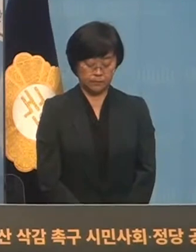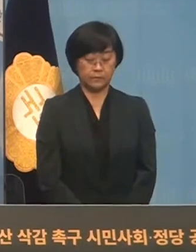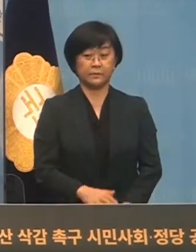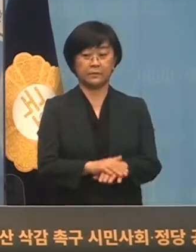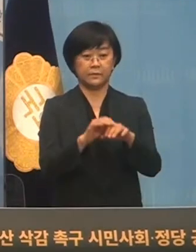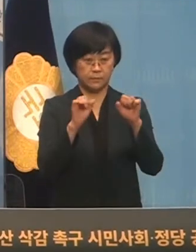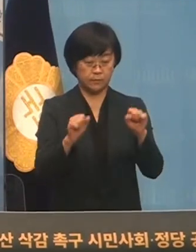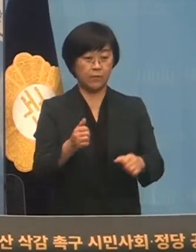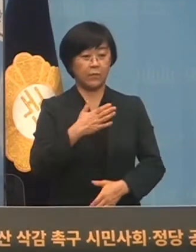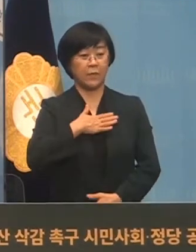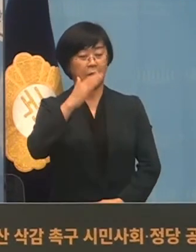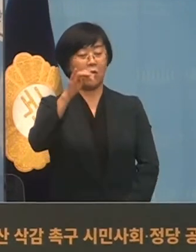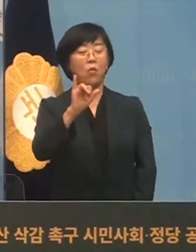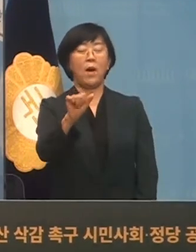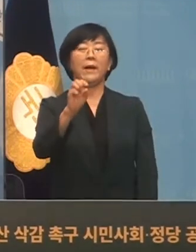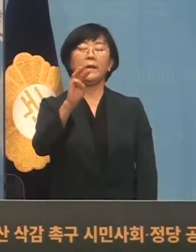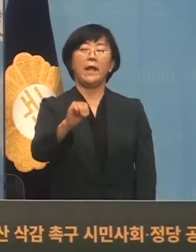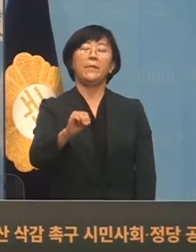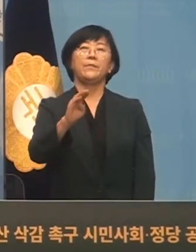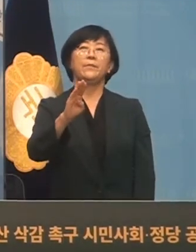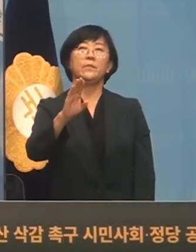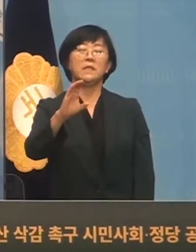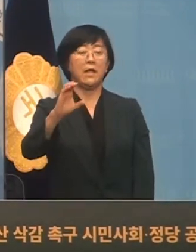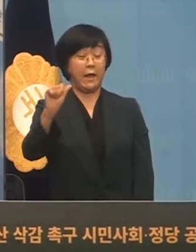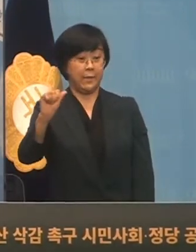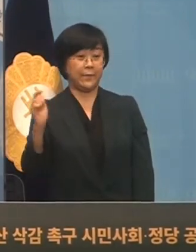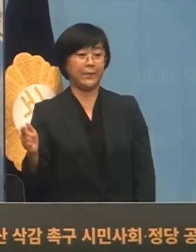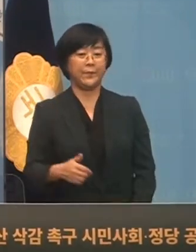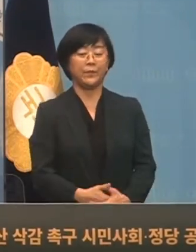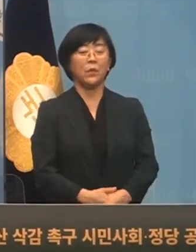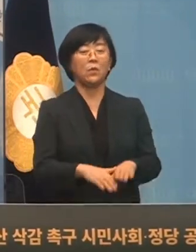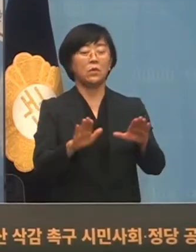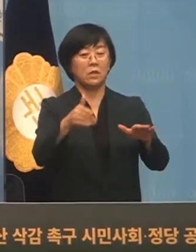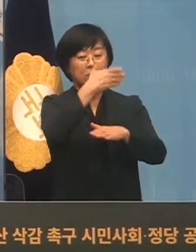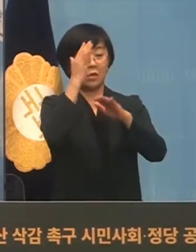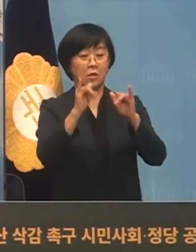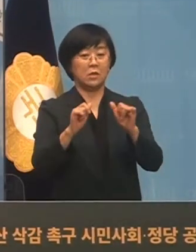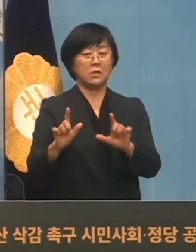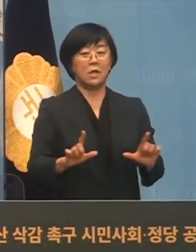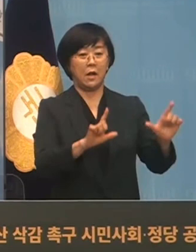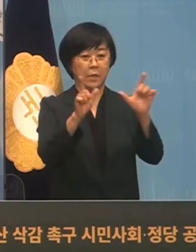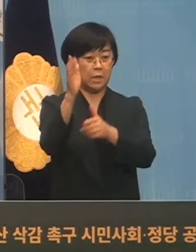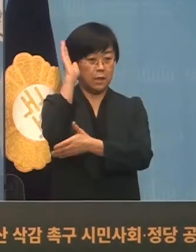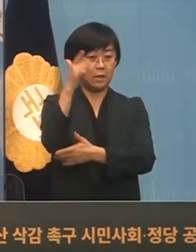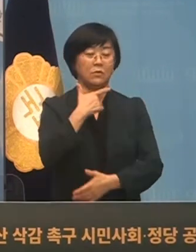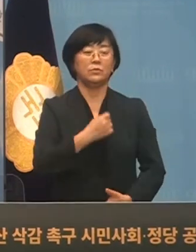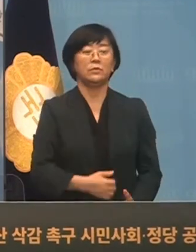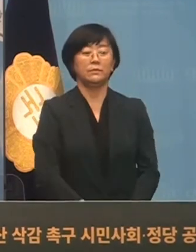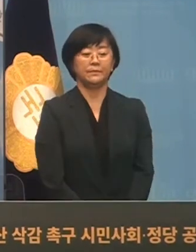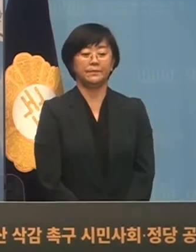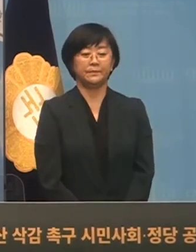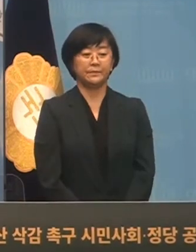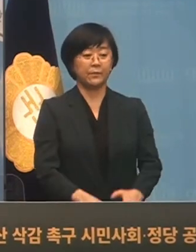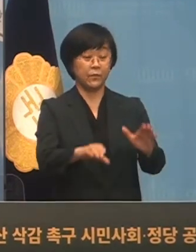네, 안녕하세요. 저는 한국 YMCA 한희수라고 합니다. 저는 오늘 청년들의 삶에 대해 이야기해보려고 합니다.